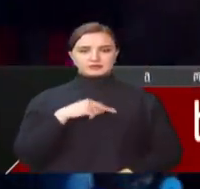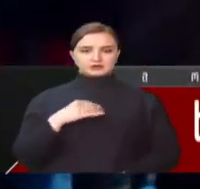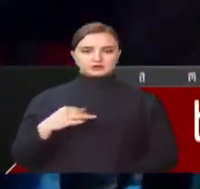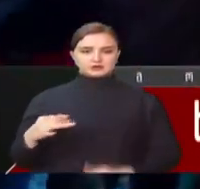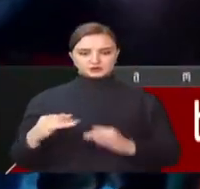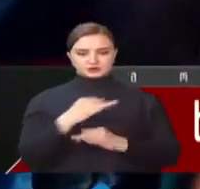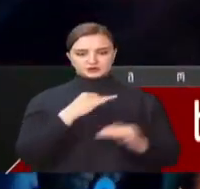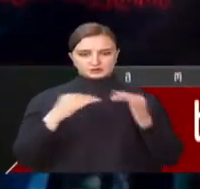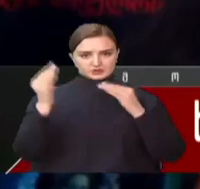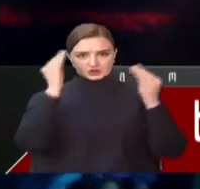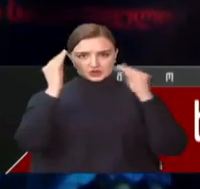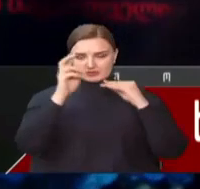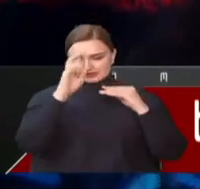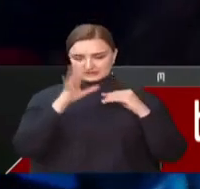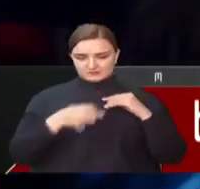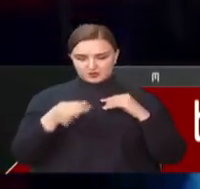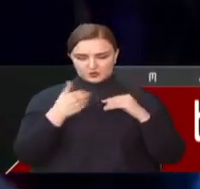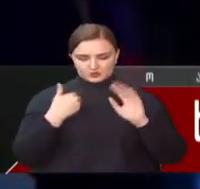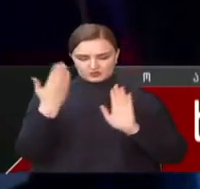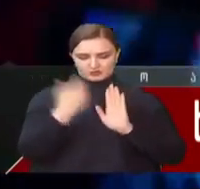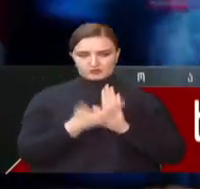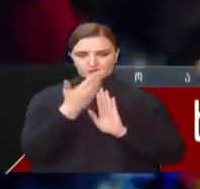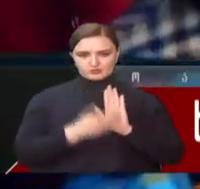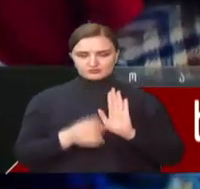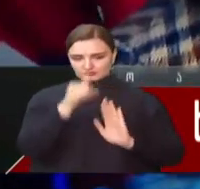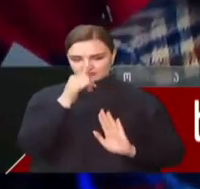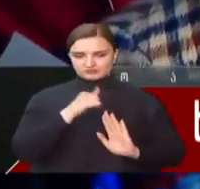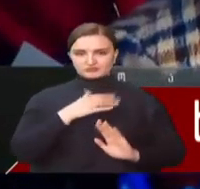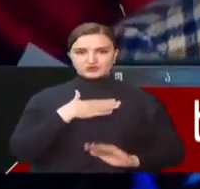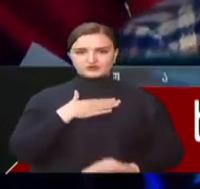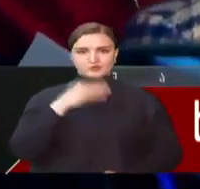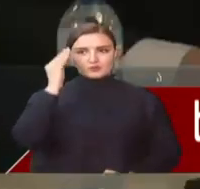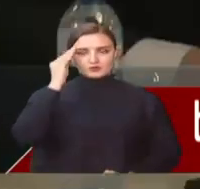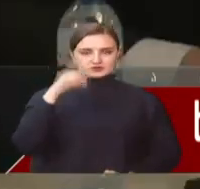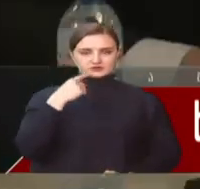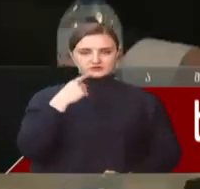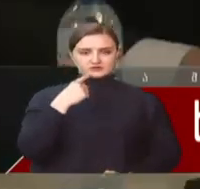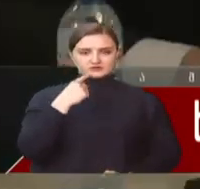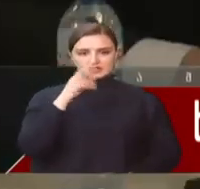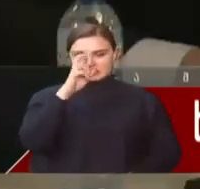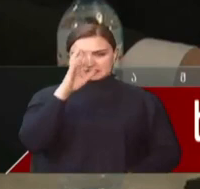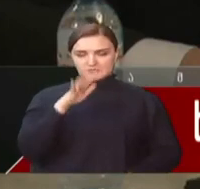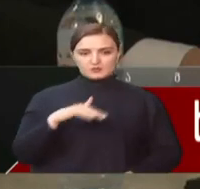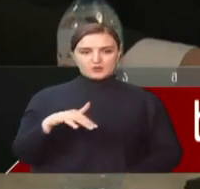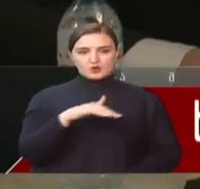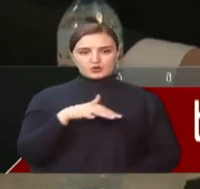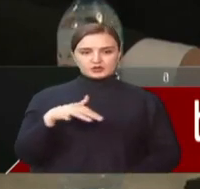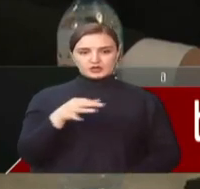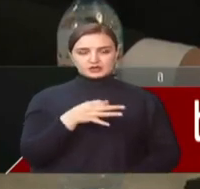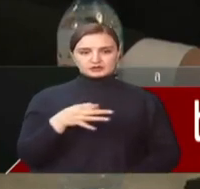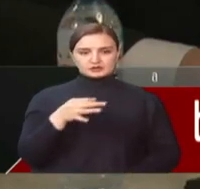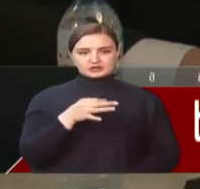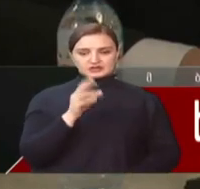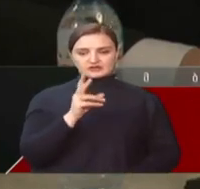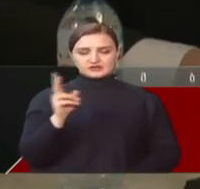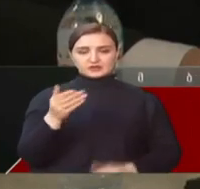ჩვენი გაუქმების შესახებ ისე, რომ ჩვენ არ გვეძლევა შესაძლებლობა ჩვენი პოზიცია დავაფიქსიროთ. Არასამთავრობო ორგანიზაციების ნაწილი,